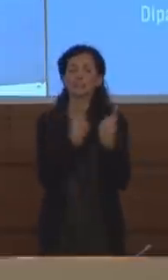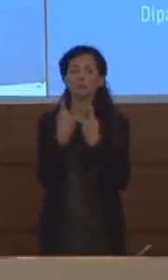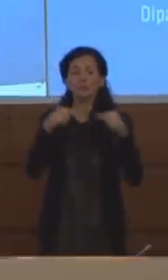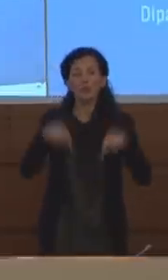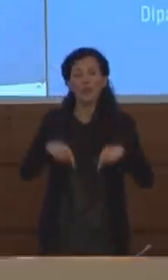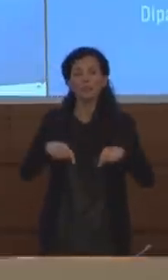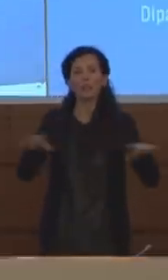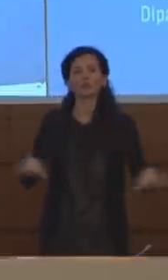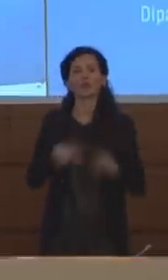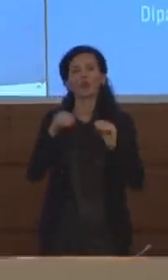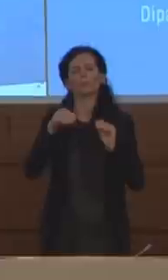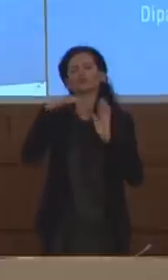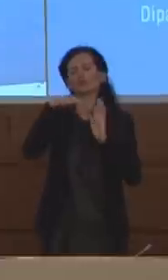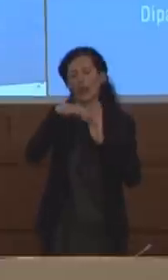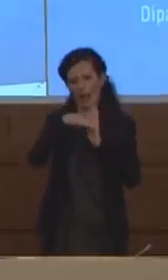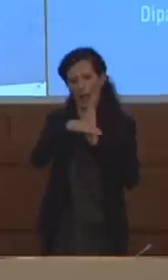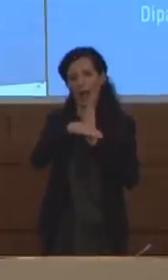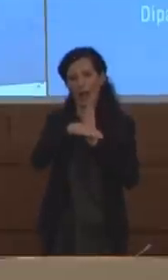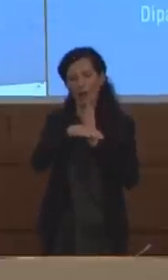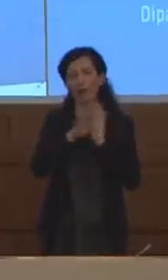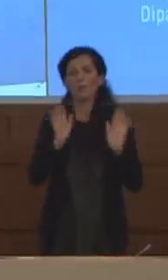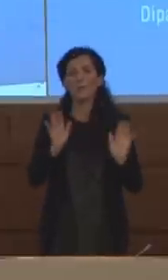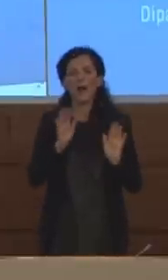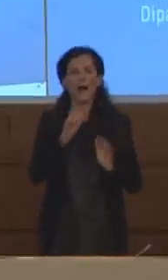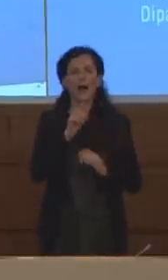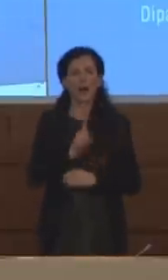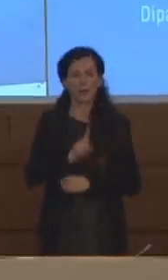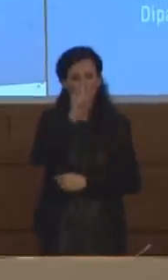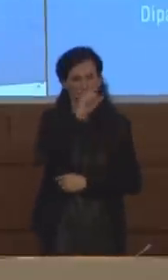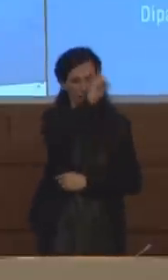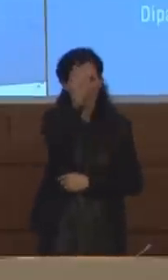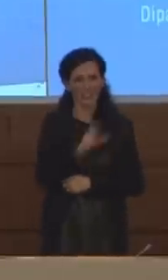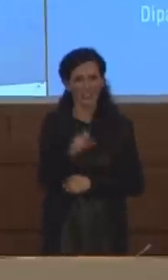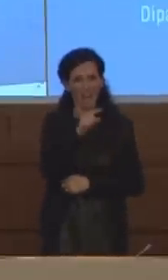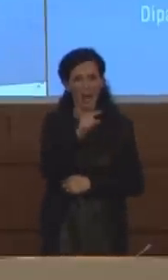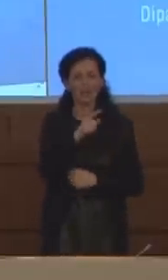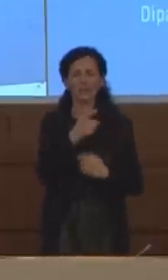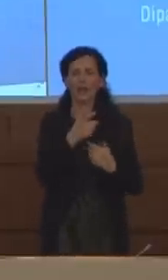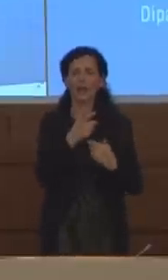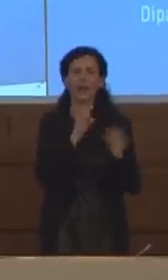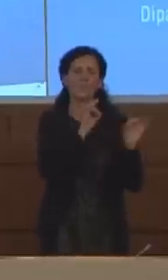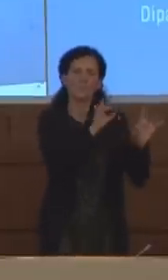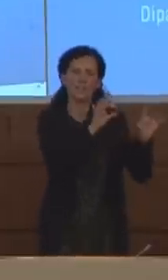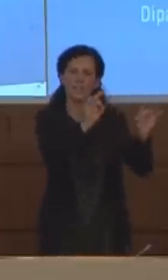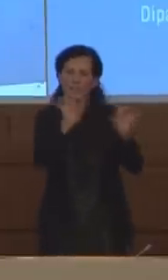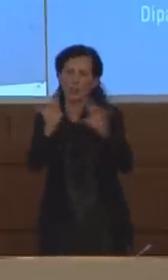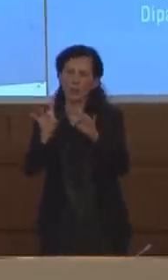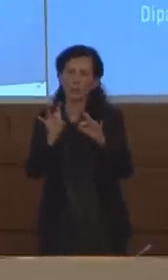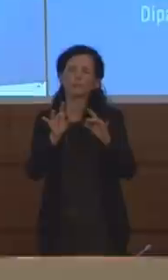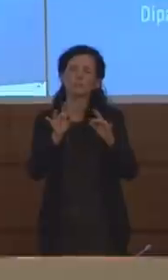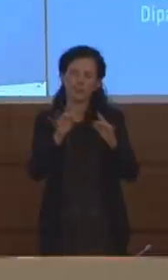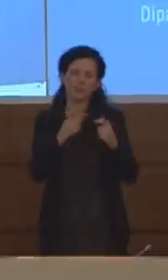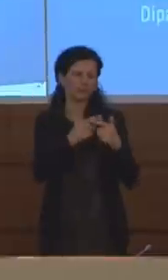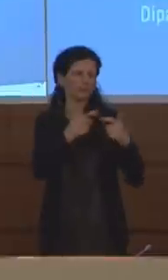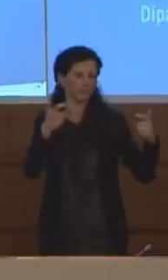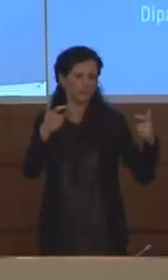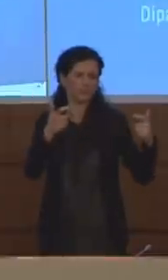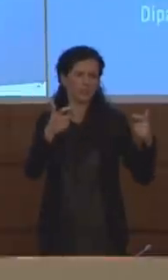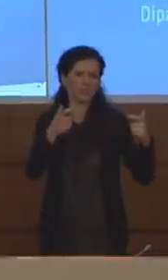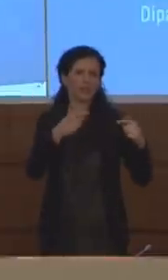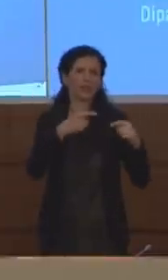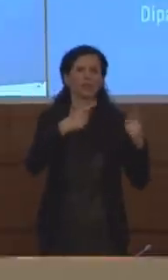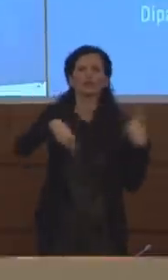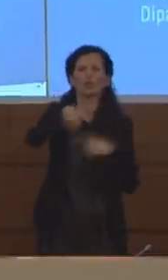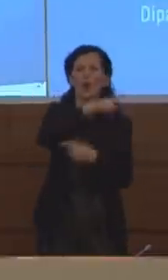vedere anche però considerare che in queste regioni essendoci elevata circolazione oggi man mano che le persone diciamo ammalate quindi che si